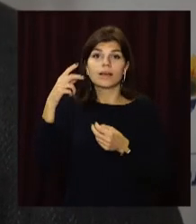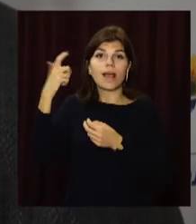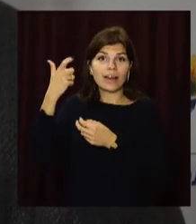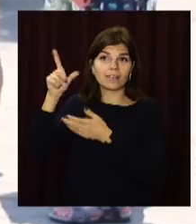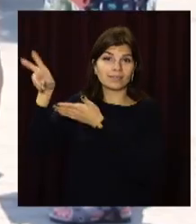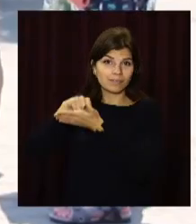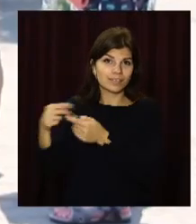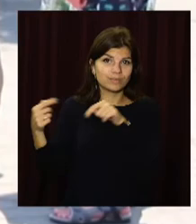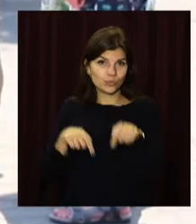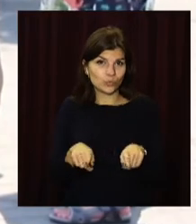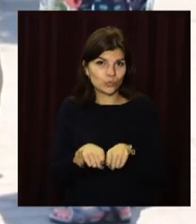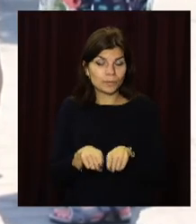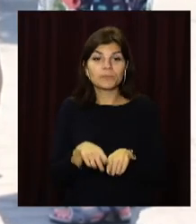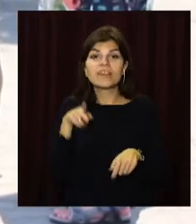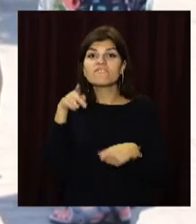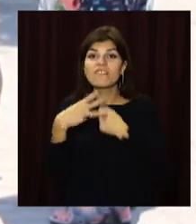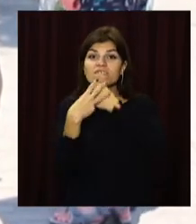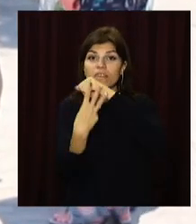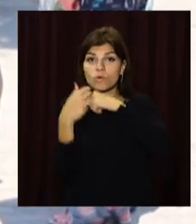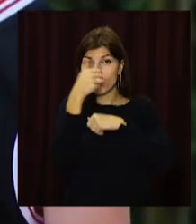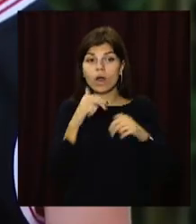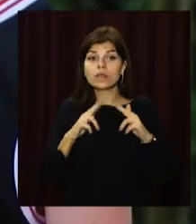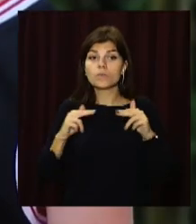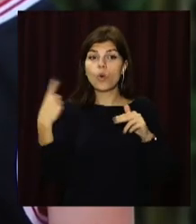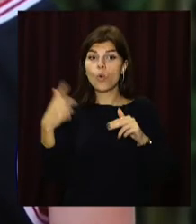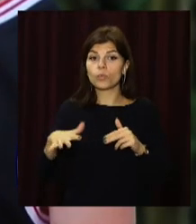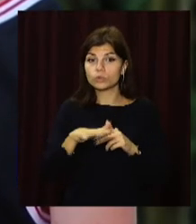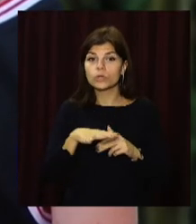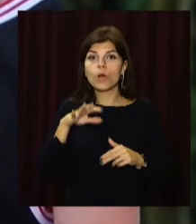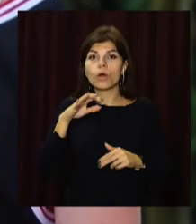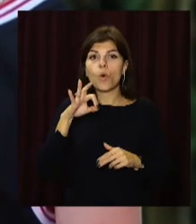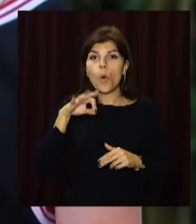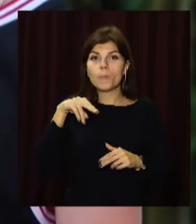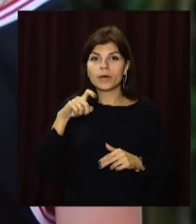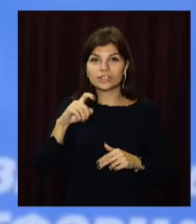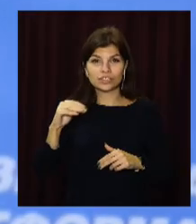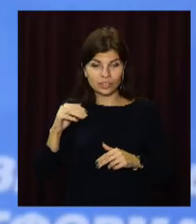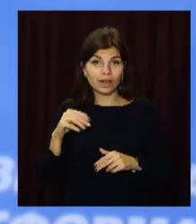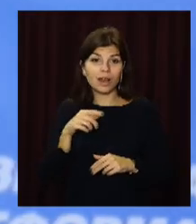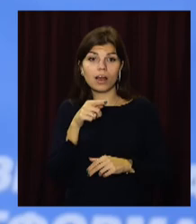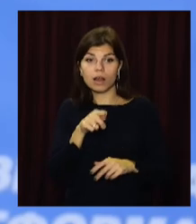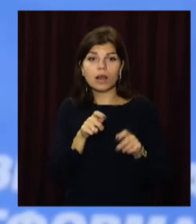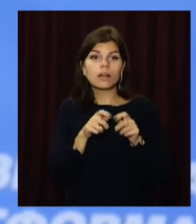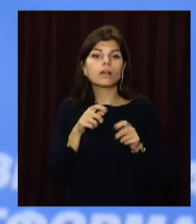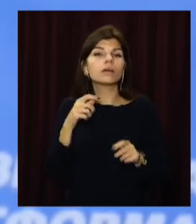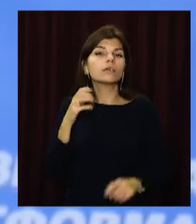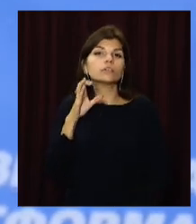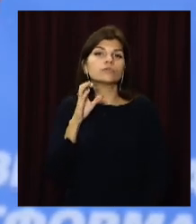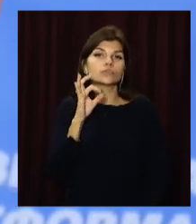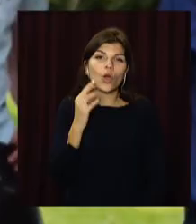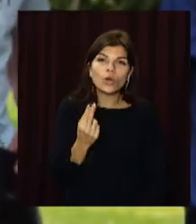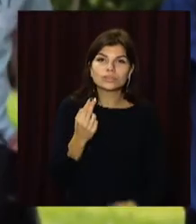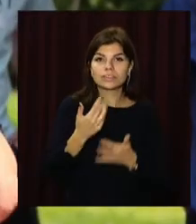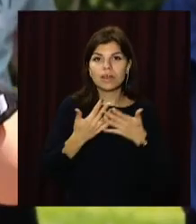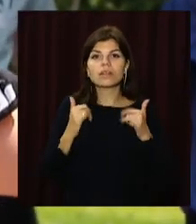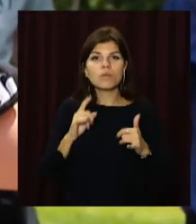все відбуватися. З 2018 року у Дніпропетровській області опозиційна платформа «За життя» реалізує освітні та соціальні